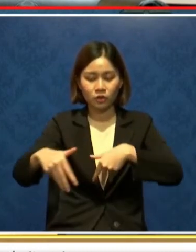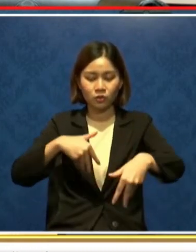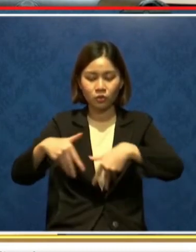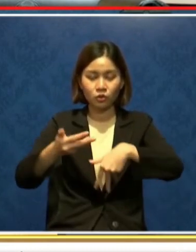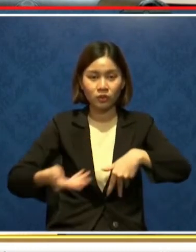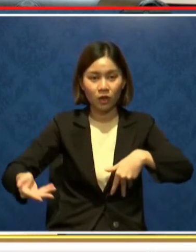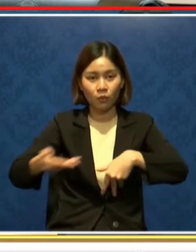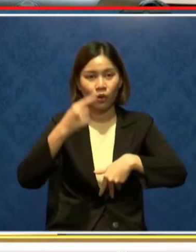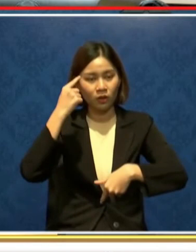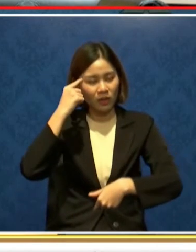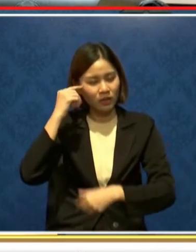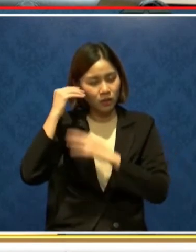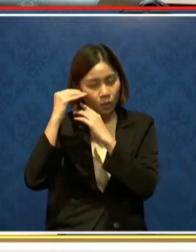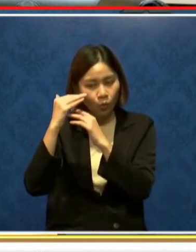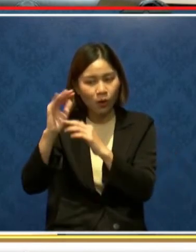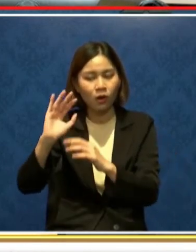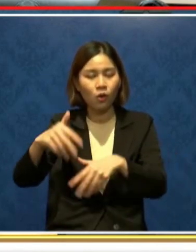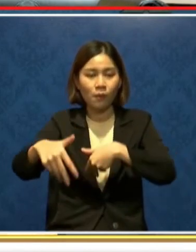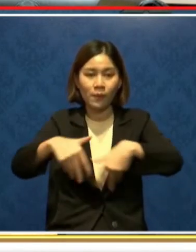ความคาดหวังของพี่น้องประชาชนในเรื่องการถือครองเอกสารสิทธิ์ที่ดินเนี่ยนะครับขอมอบหมายให้กับผมนะครับซึ่งเป็นผู้ดำเนินการในเรื่องนี้แล้วเป็นผู้เชื่อมโยงกับภาครัฐในเรื่องนี้